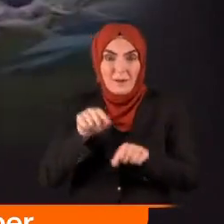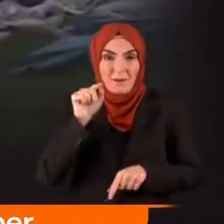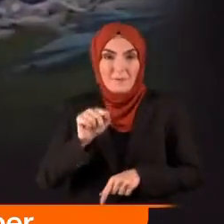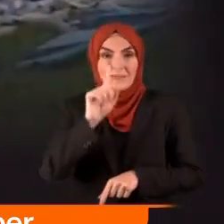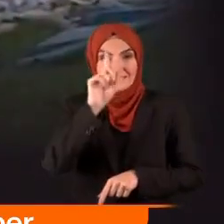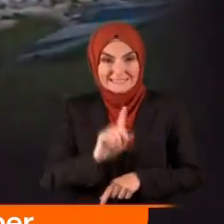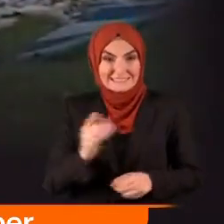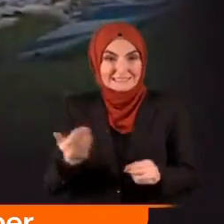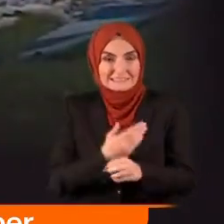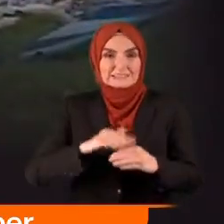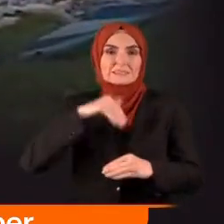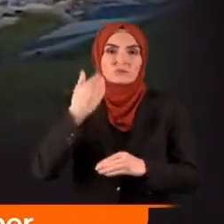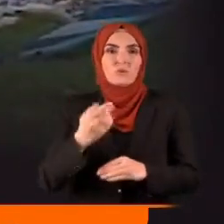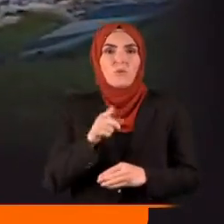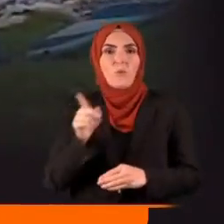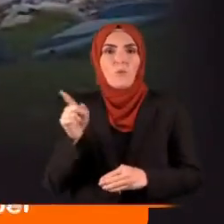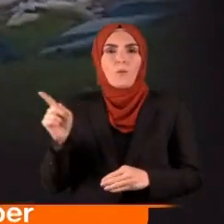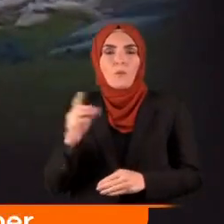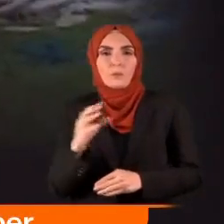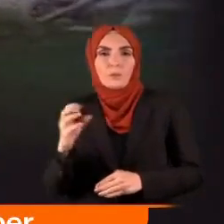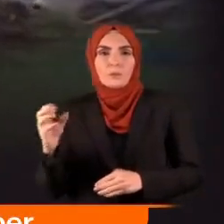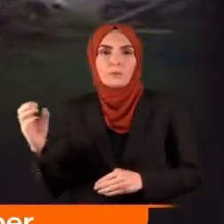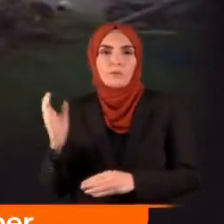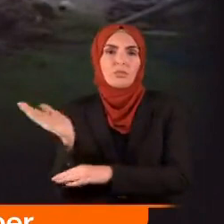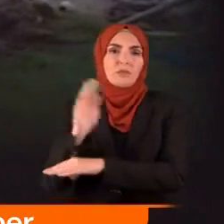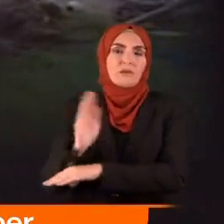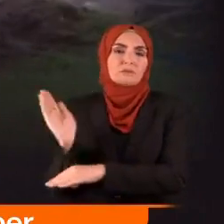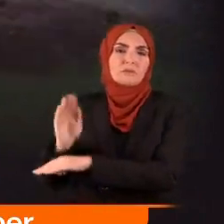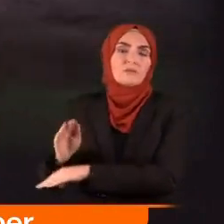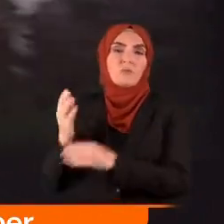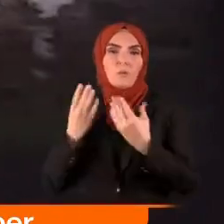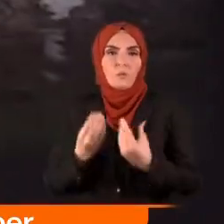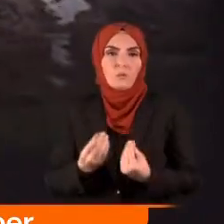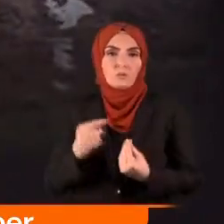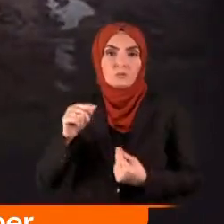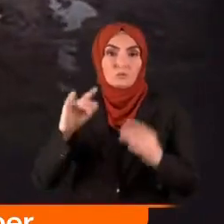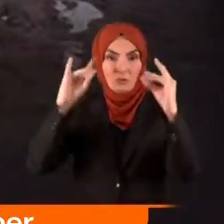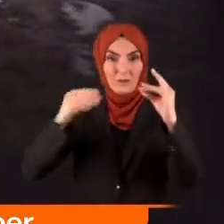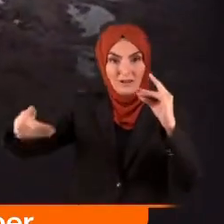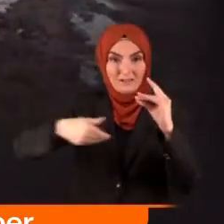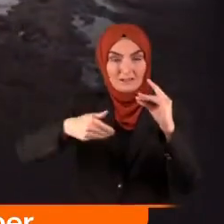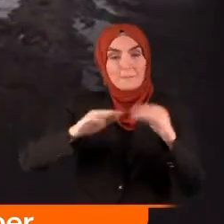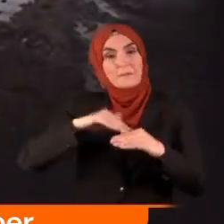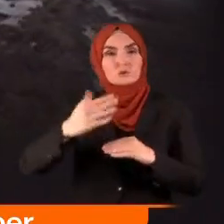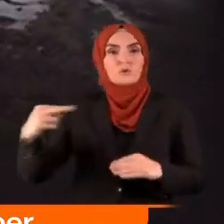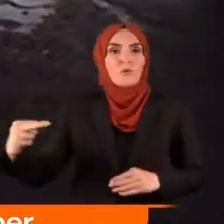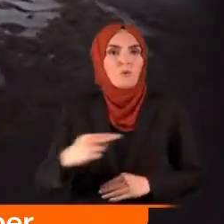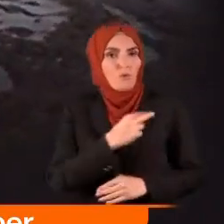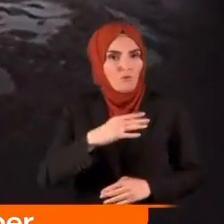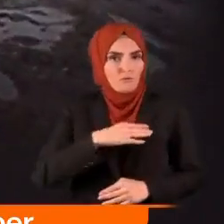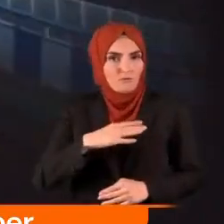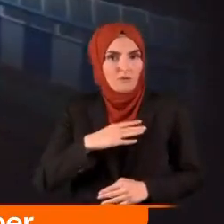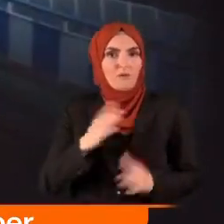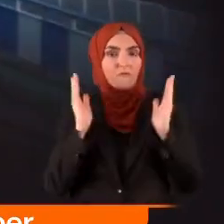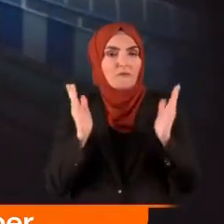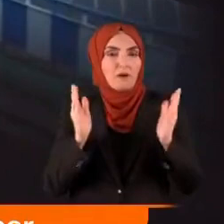de domino taşı gibi devrildi. Üstelik o viyadüğün altından yol geçiyor, o yolda da trafik yoğun bir şekilde akıyordu.